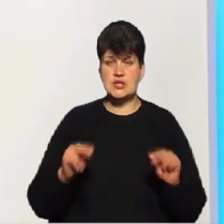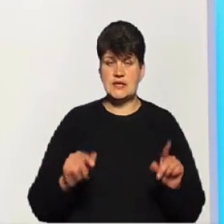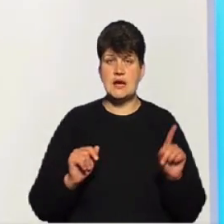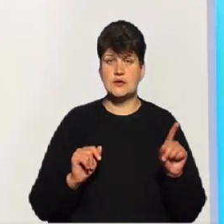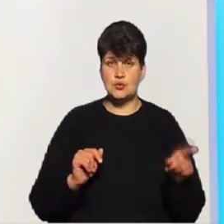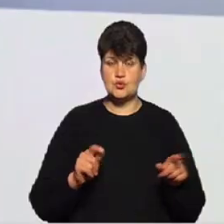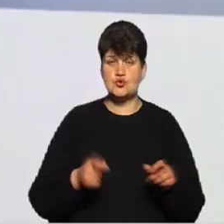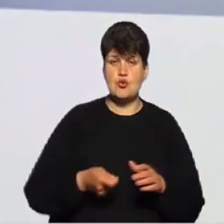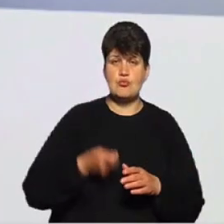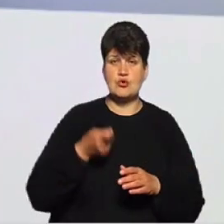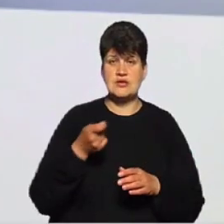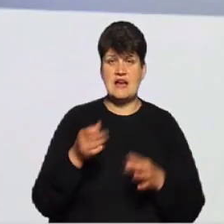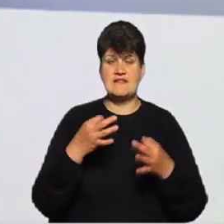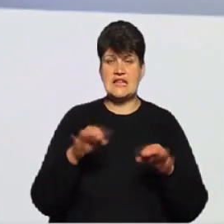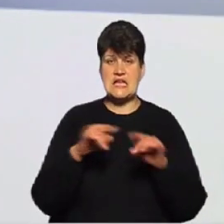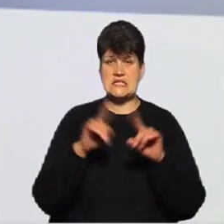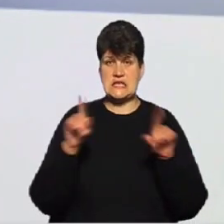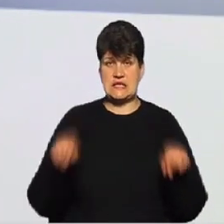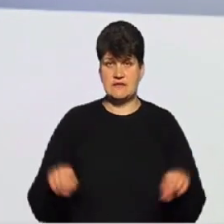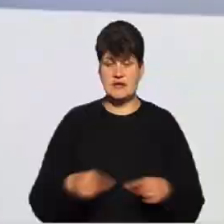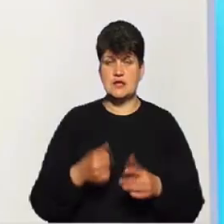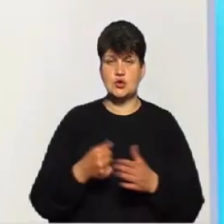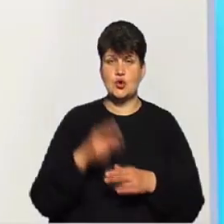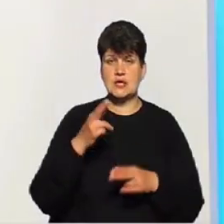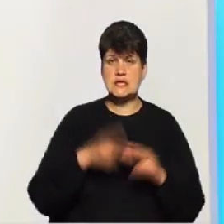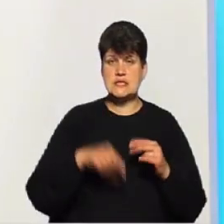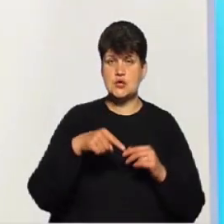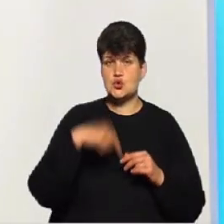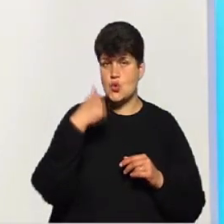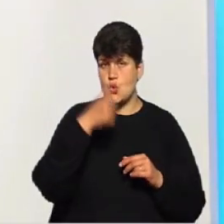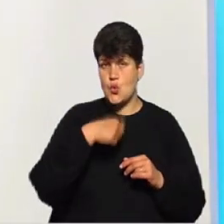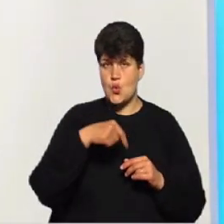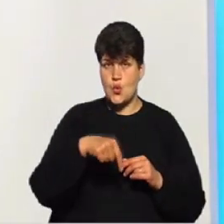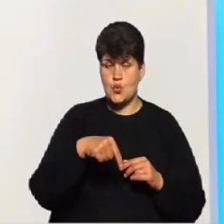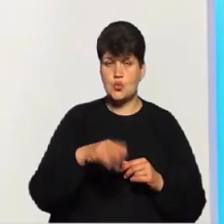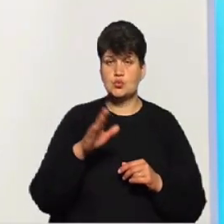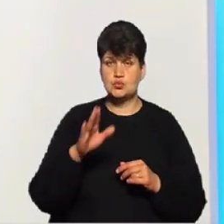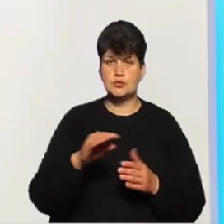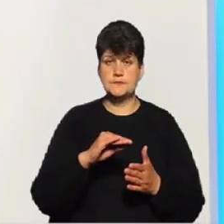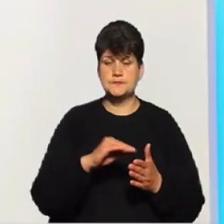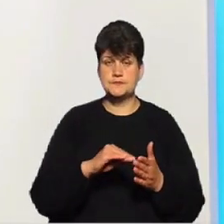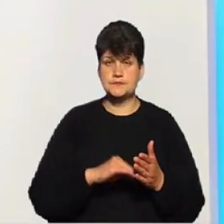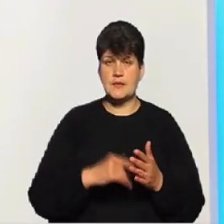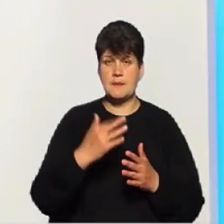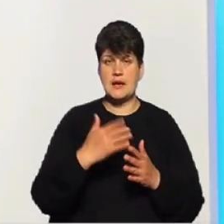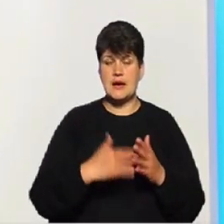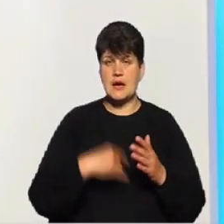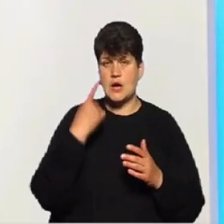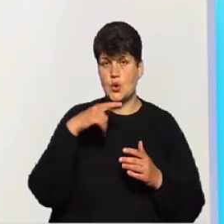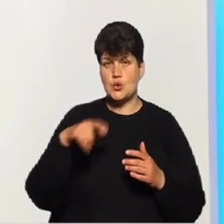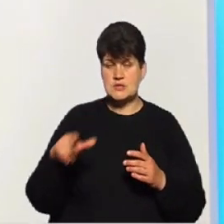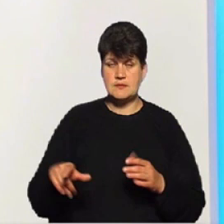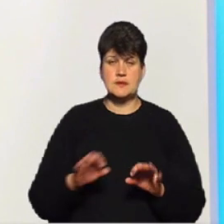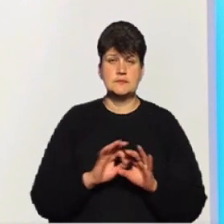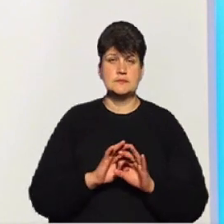що подався на сертифікацію. Угу. І до кінця цього року календарного буде визначений перелік осіб, які успішно